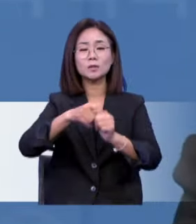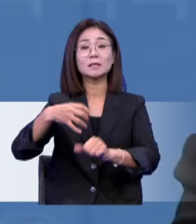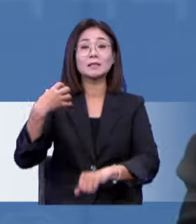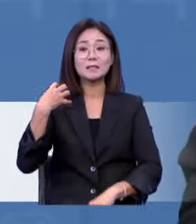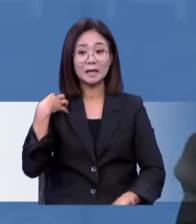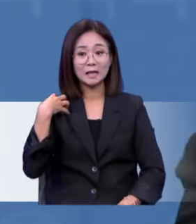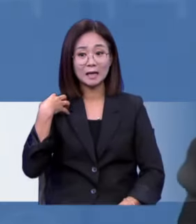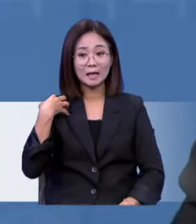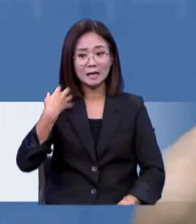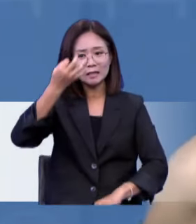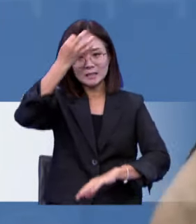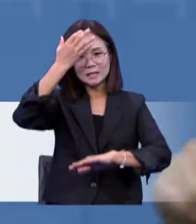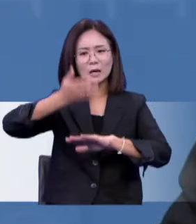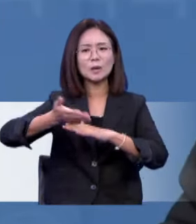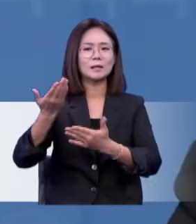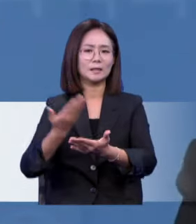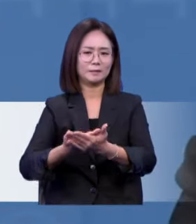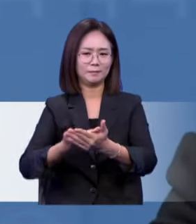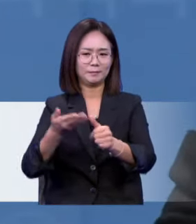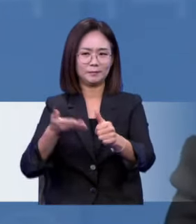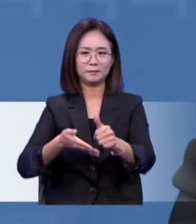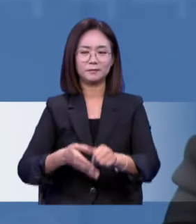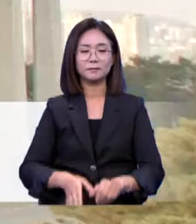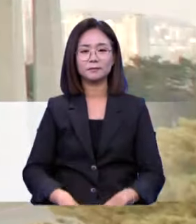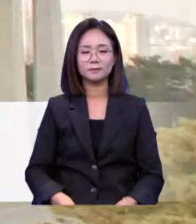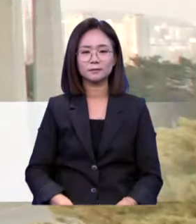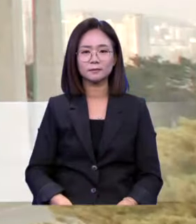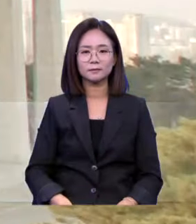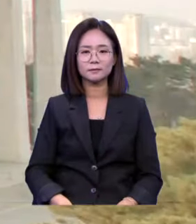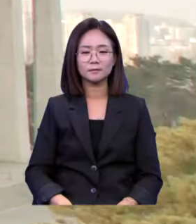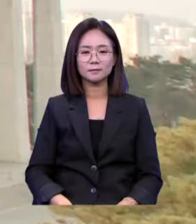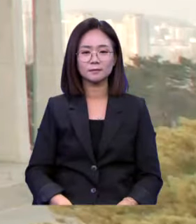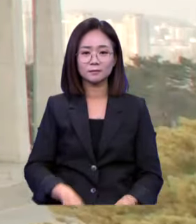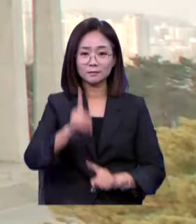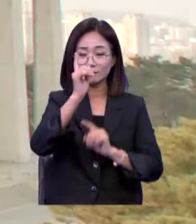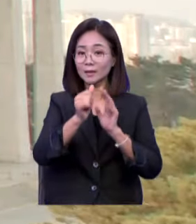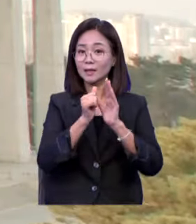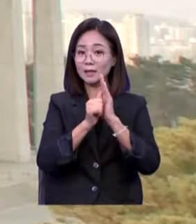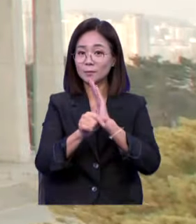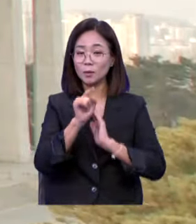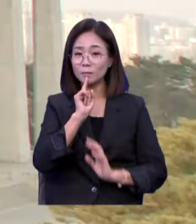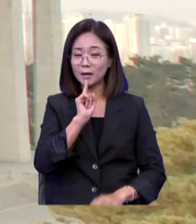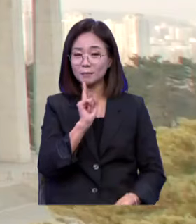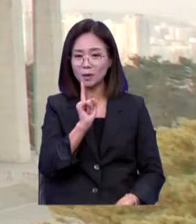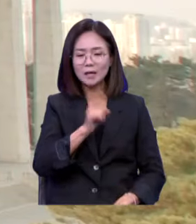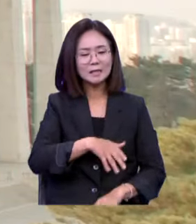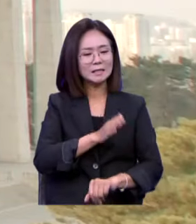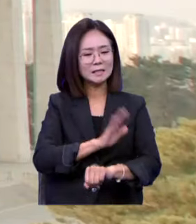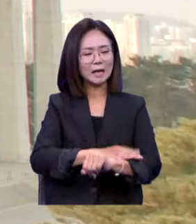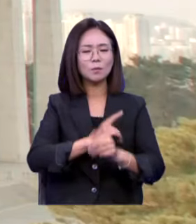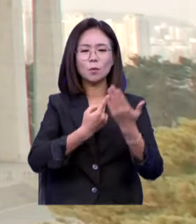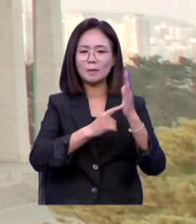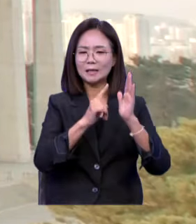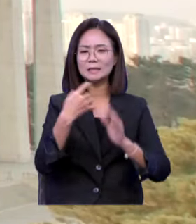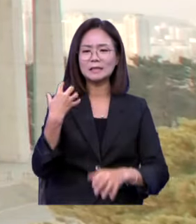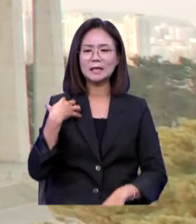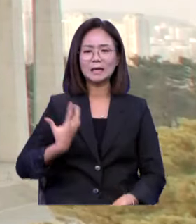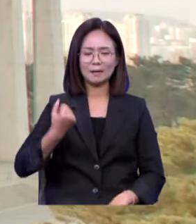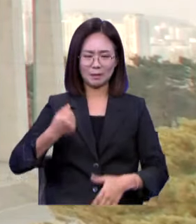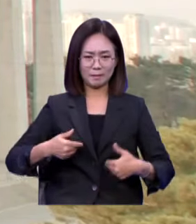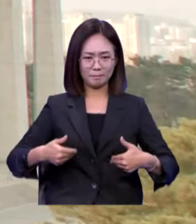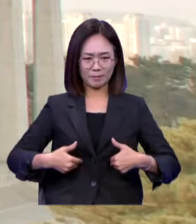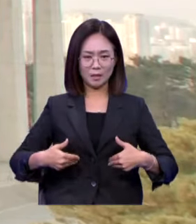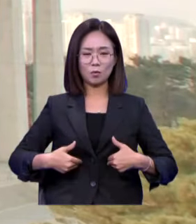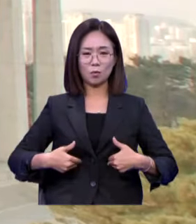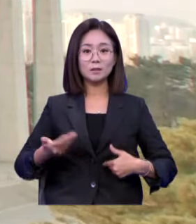대해 국민께 정중히 사과하십시오 이재명 공동선대위원장은 잘못된 표현에 책임을 져야